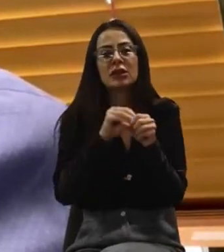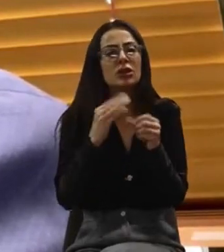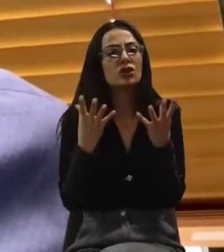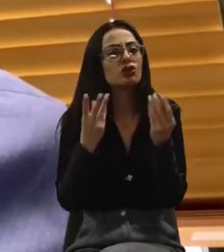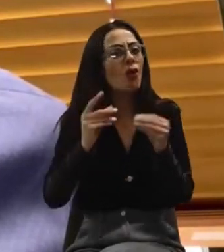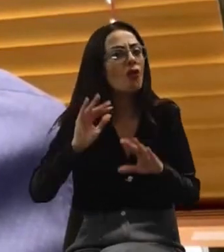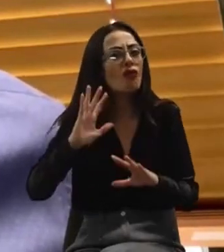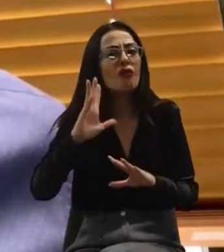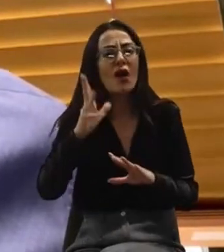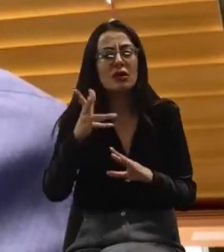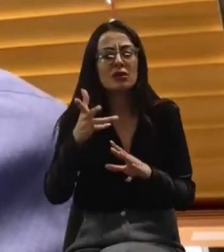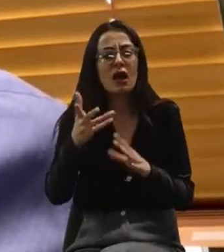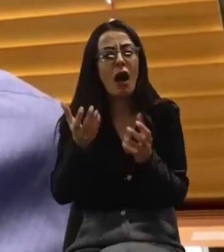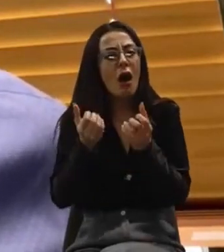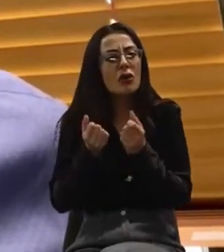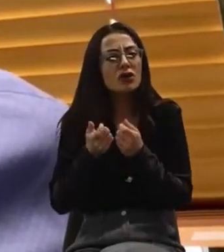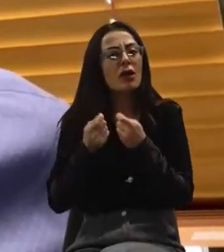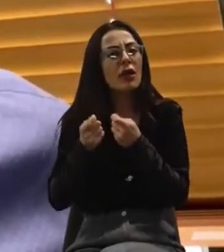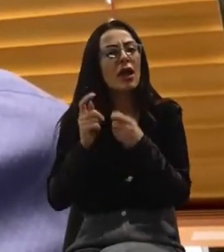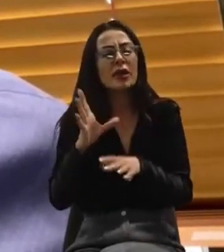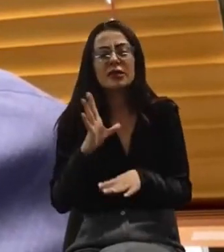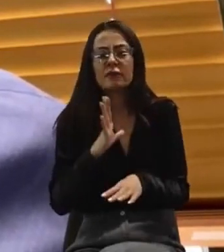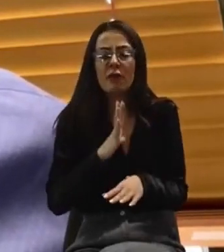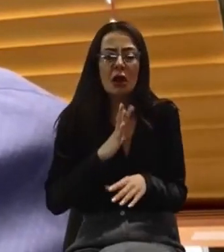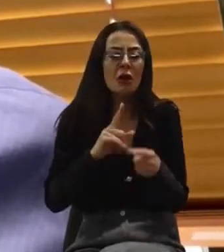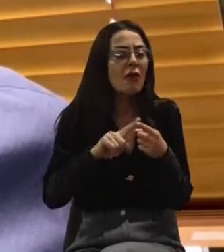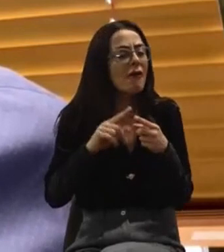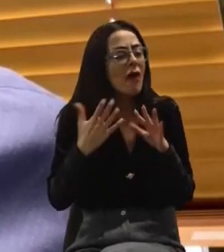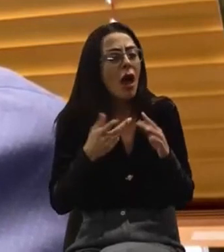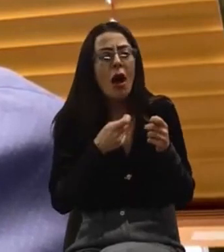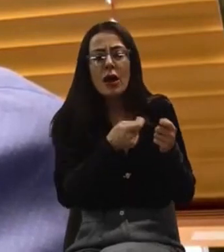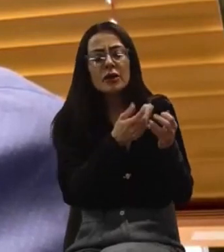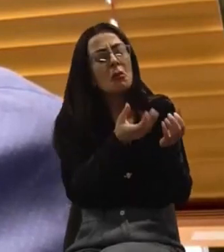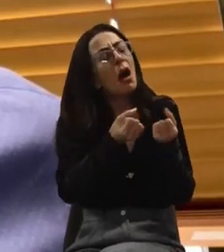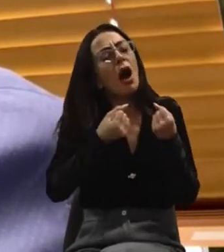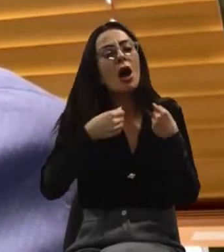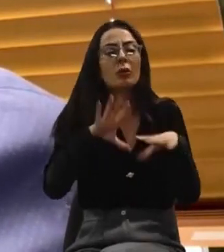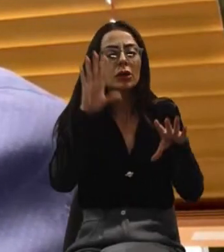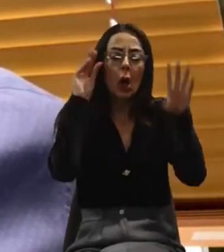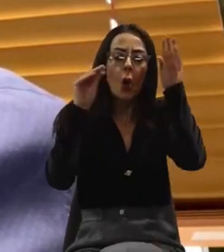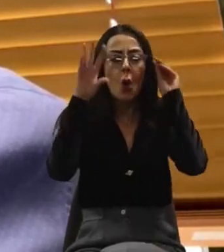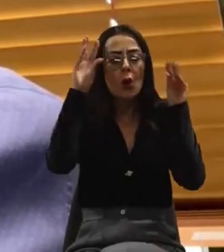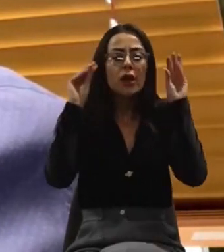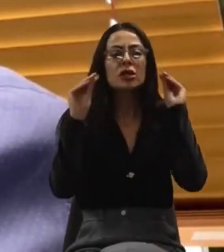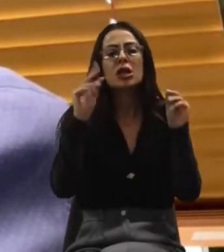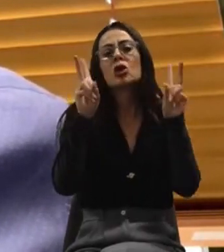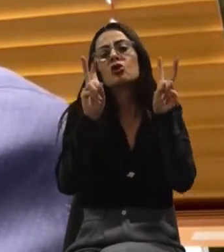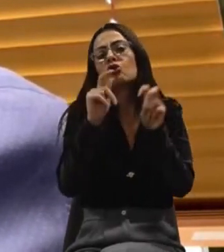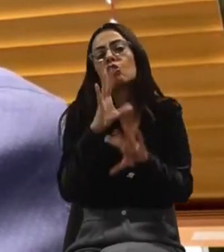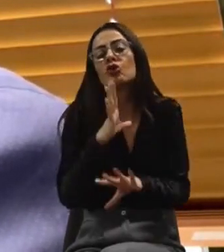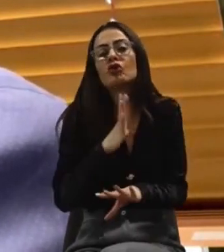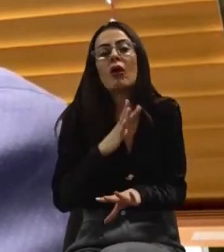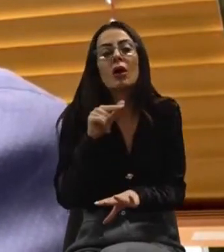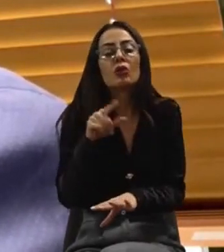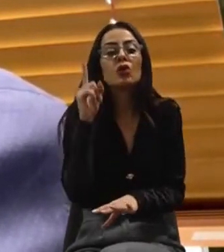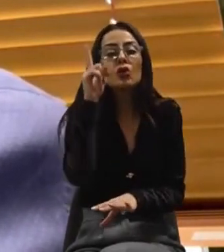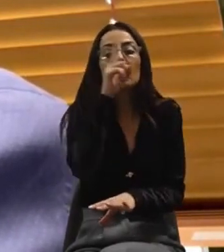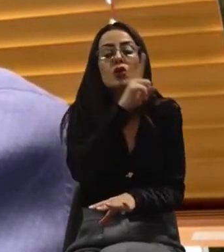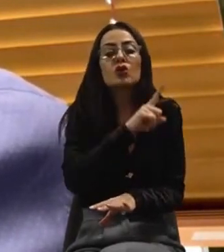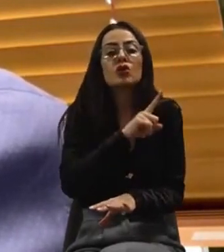Kimler var eğitim almadan öğrenebileceğiniz bir sürü şey var Dolayısıyla Önümüzdeki